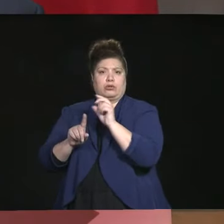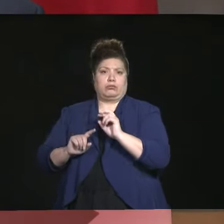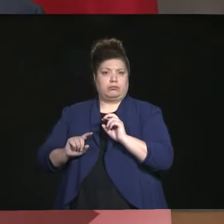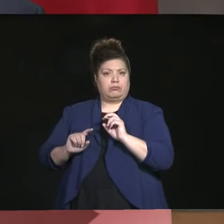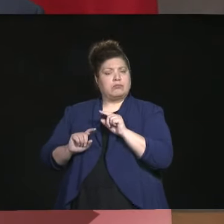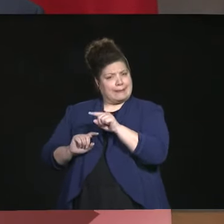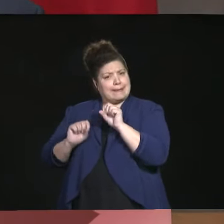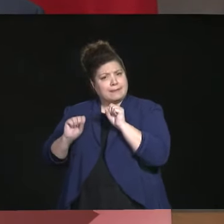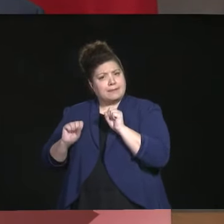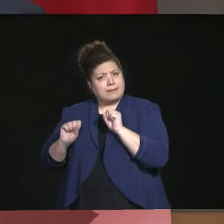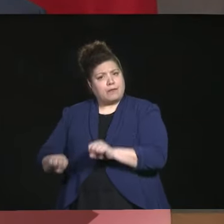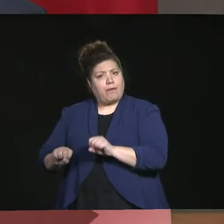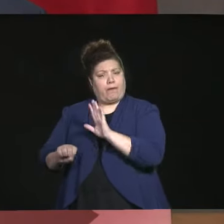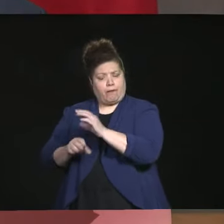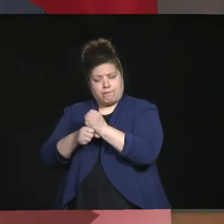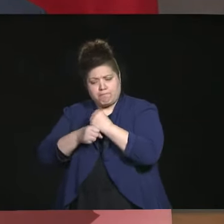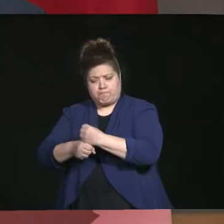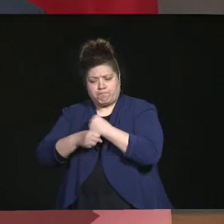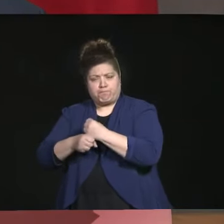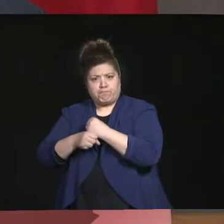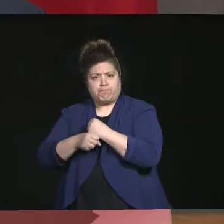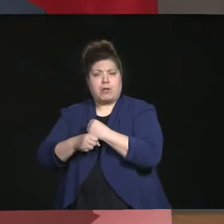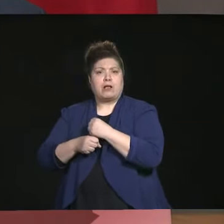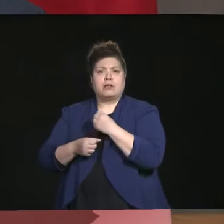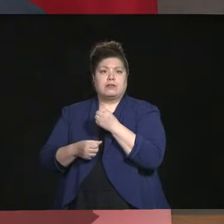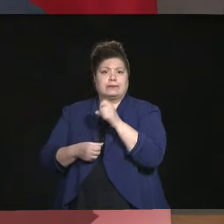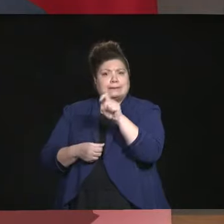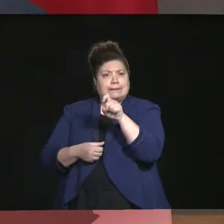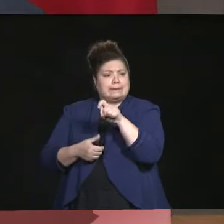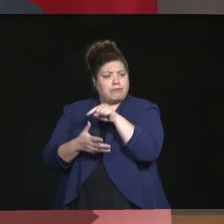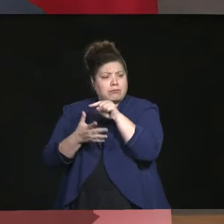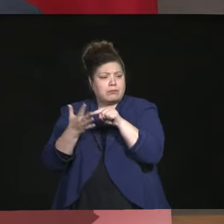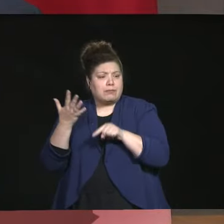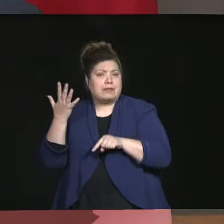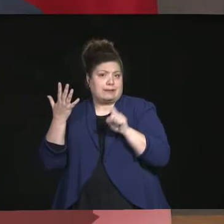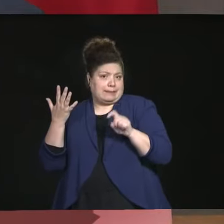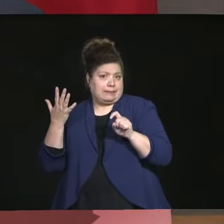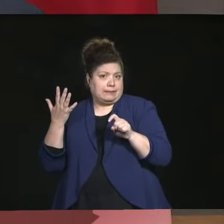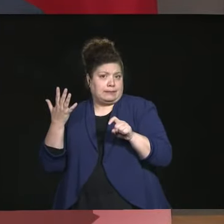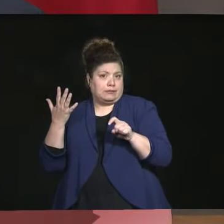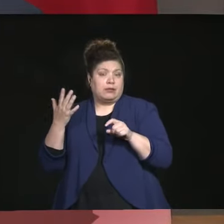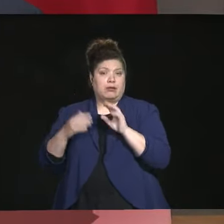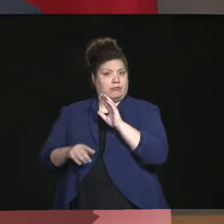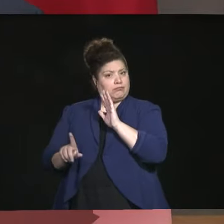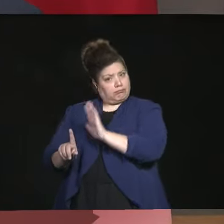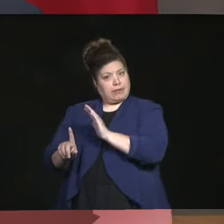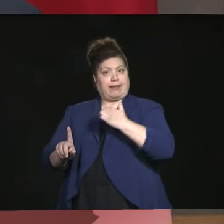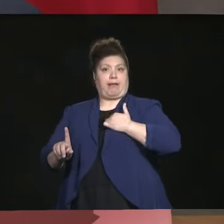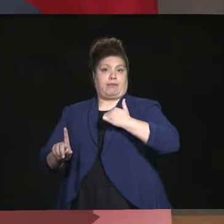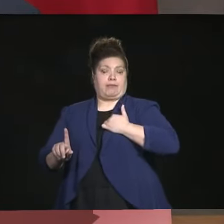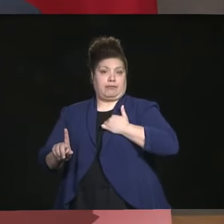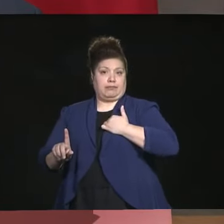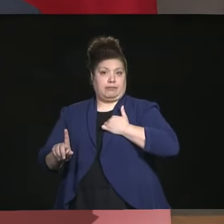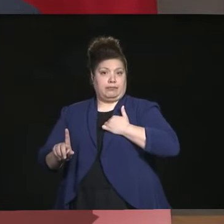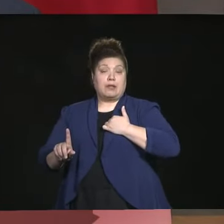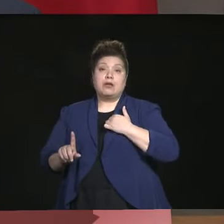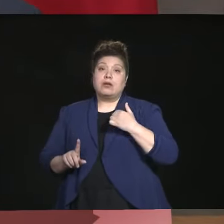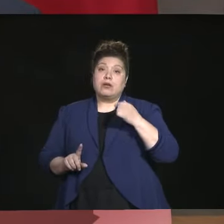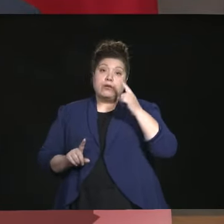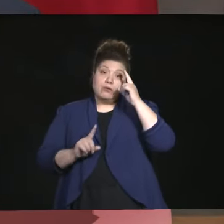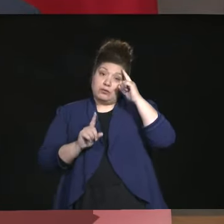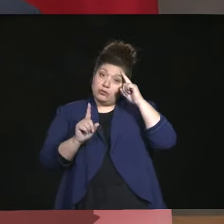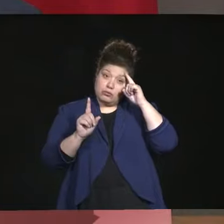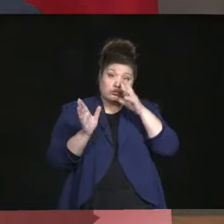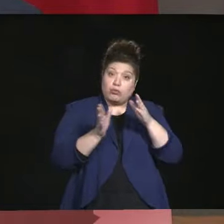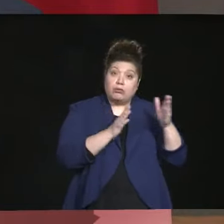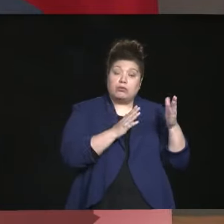stratégie debout ici au Canada pour les capacités domestiques et en même temps, nous allons continuer à